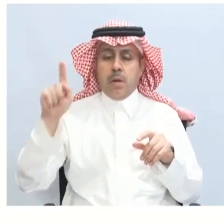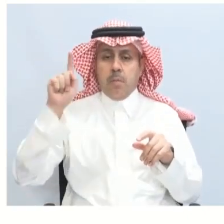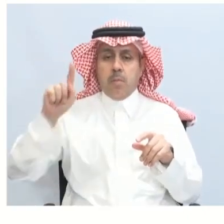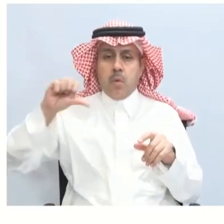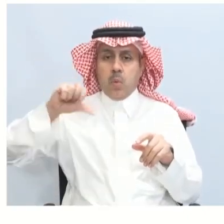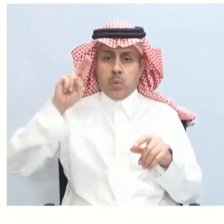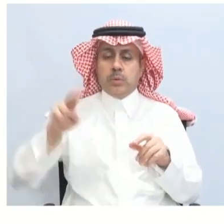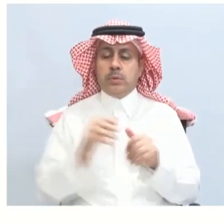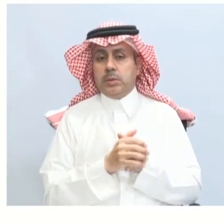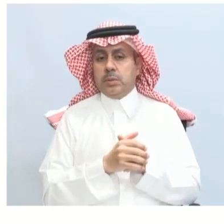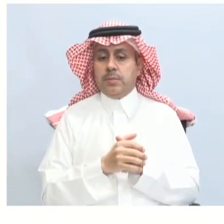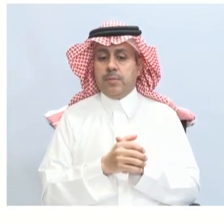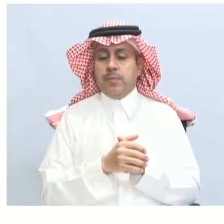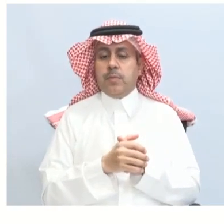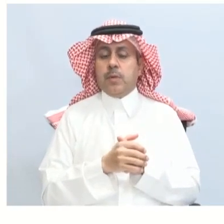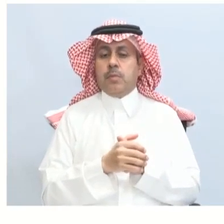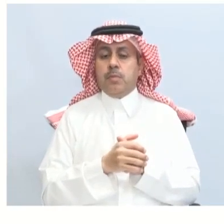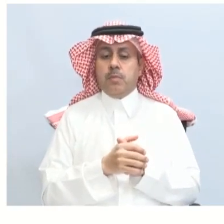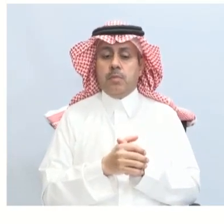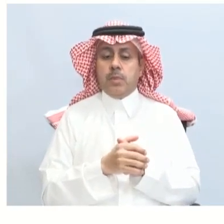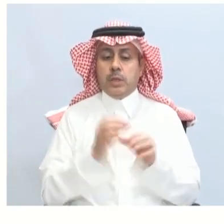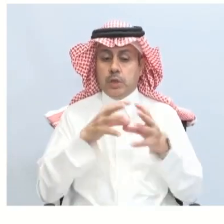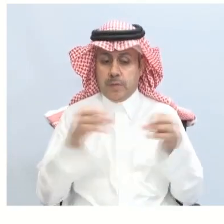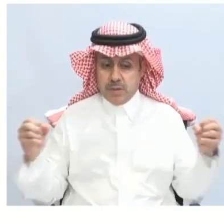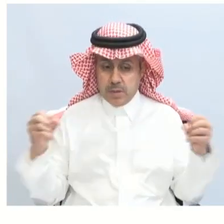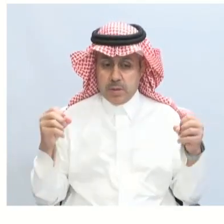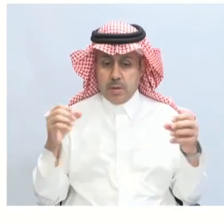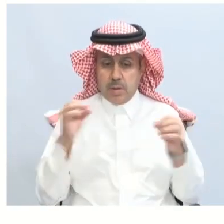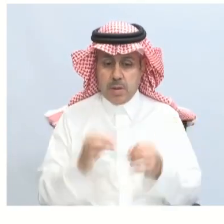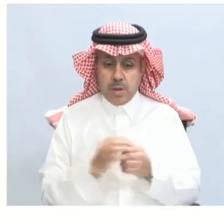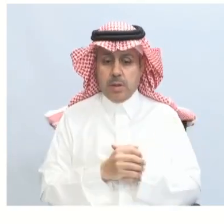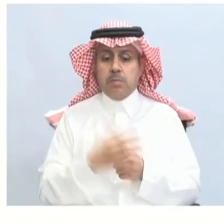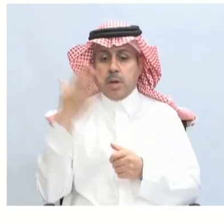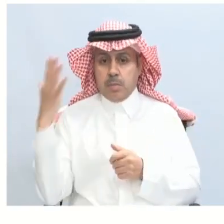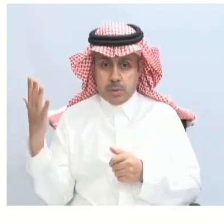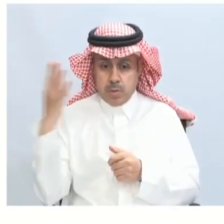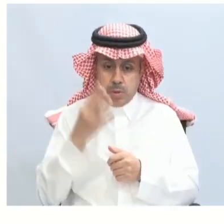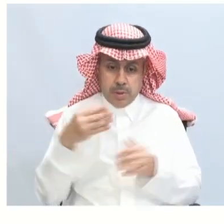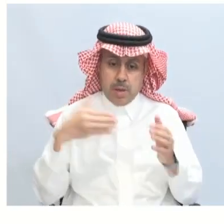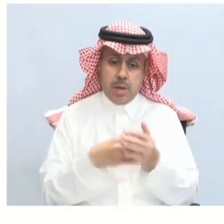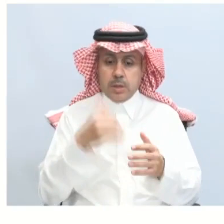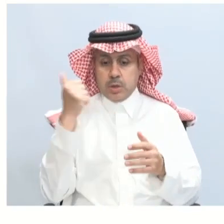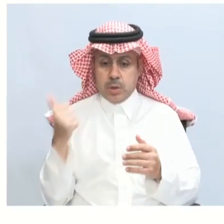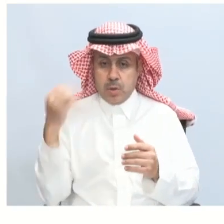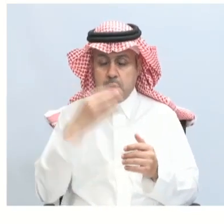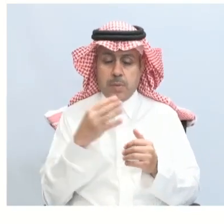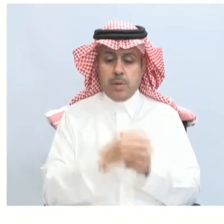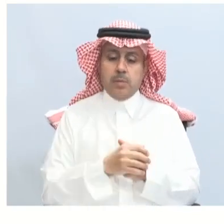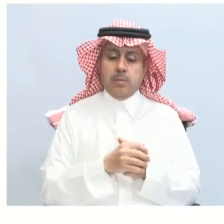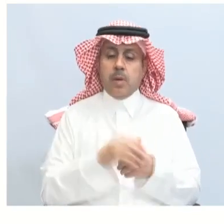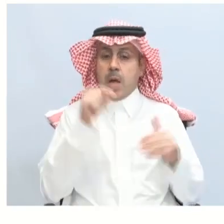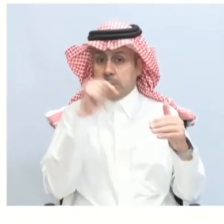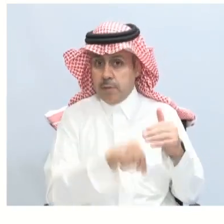الخامسه 4 الى الايه ال6 من سوره العنكبوت باذن الله في هذا الدرس اولا سنبين معاني الكلمات الغريبه